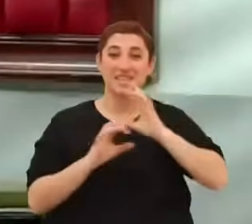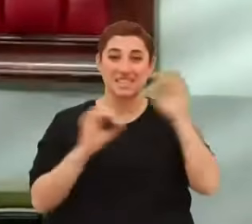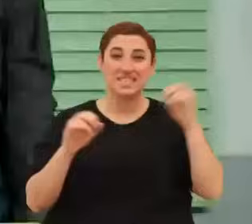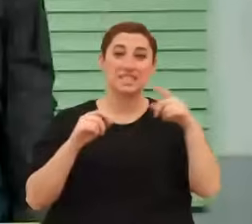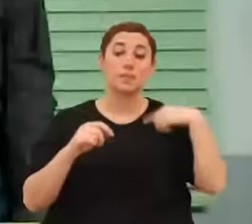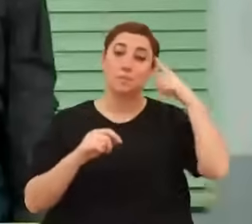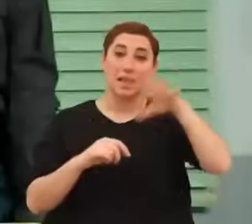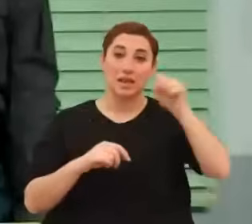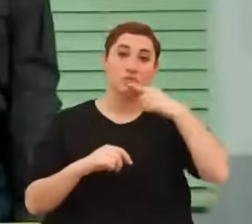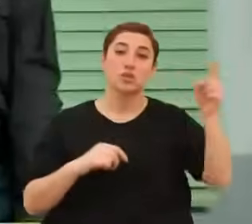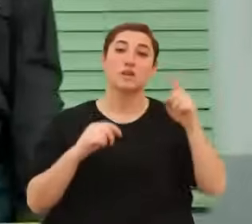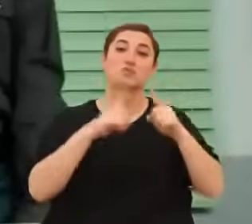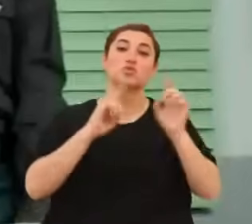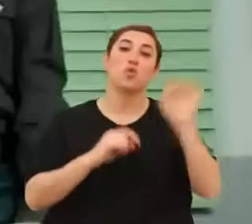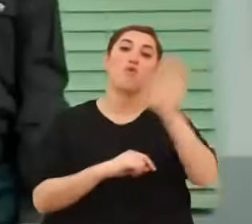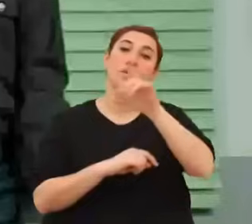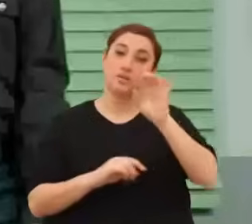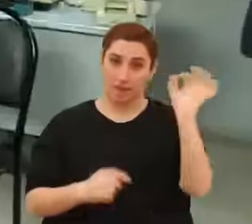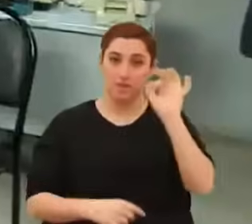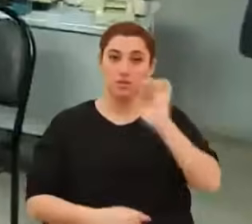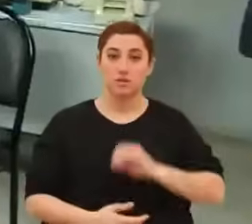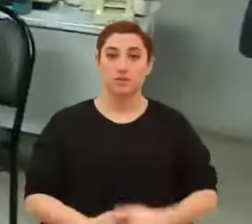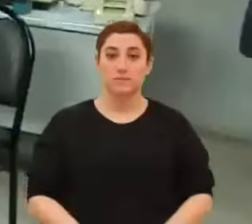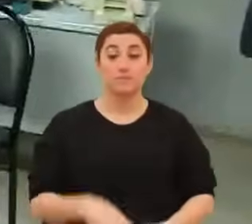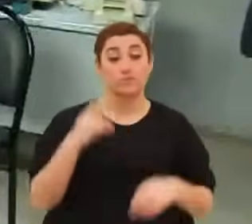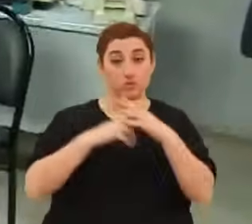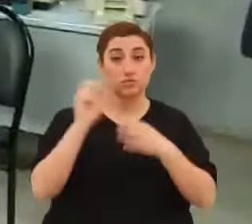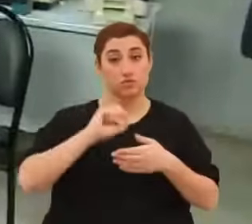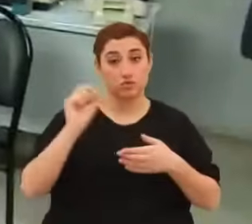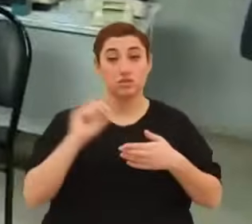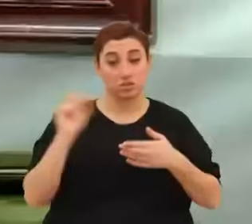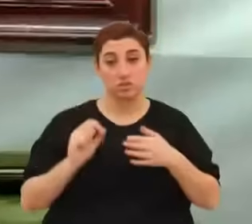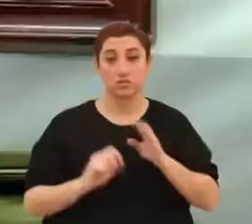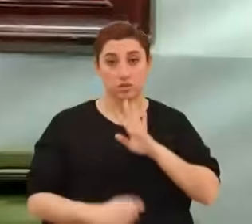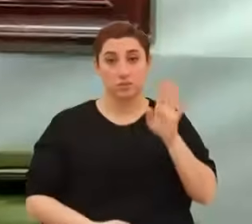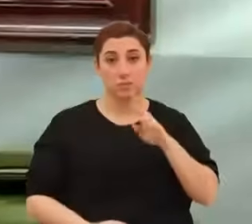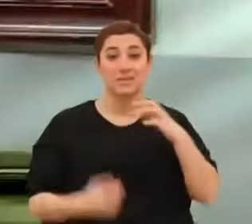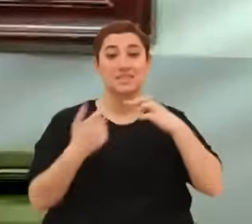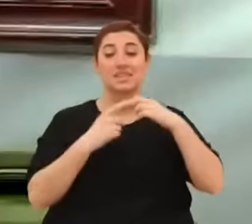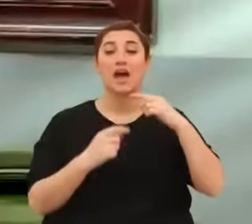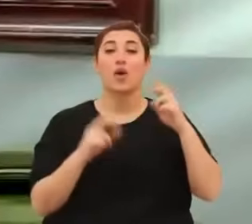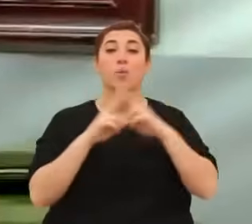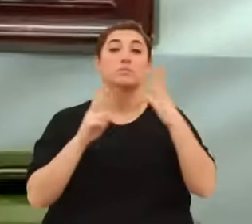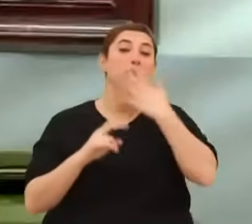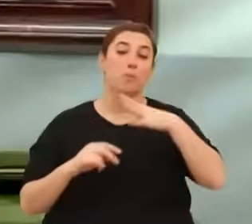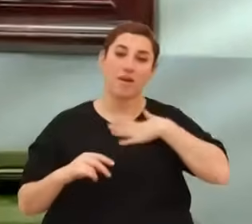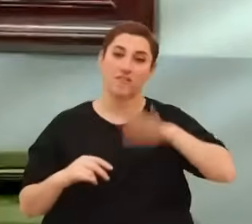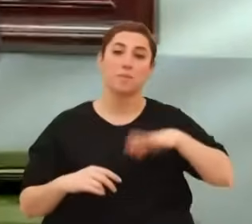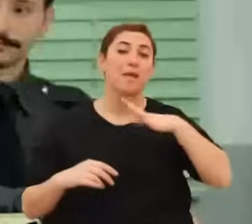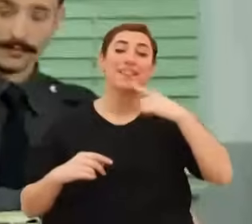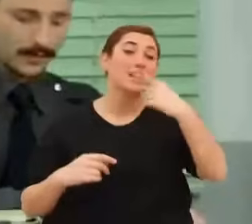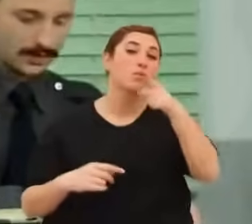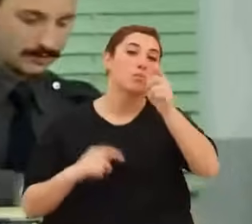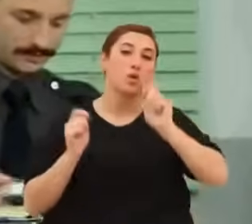Meslekten atılırsın ha. Evet Yusuf, meslekten atılırsın. Tamam. Çabuk çiz. Çiz. Tamam, tamam. Rıza komiserim yok. Burada ben varım. Ben ne diyorsam